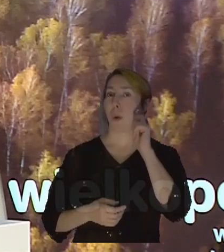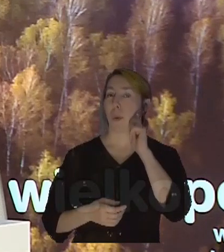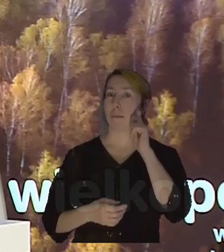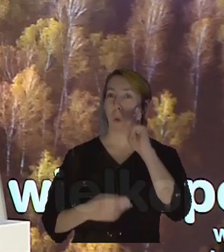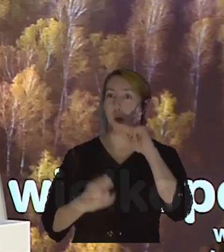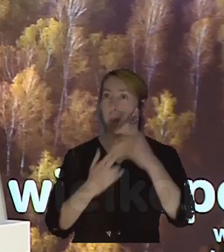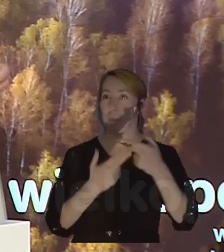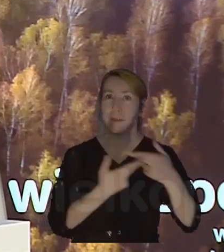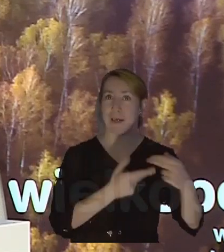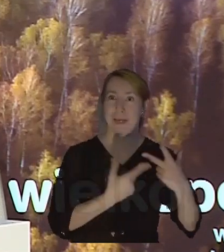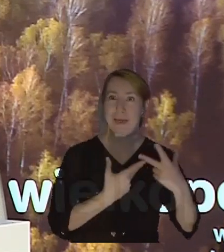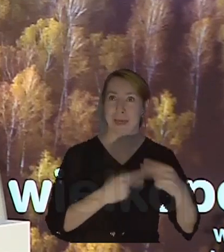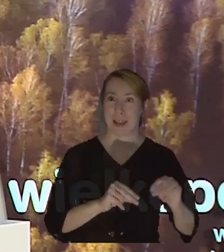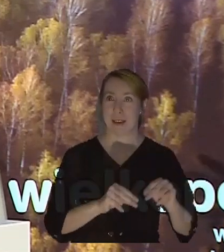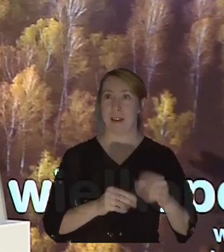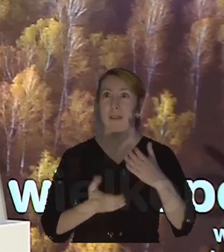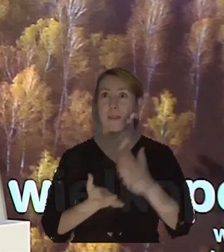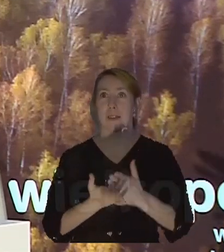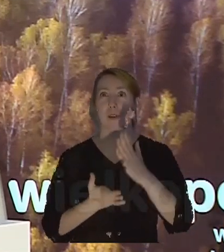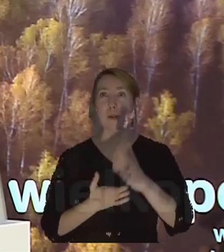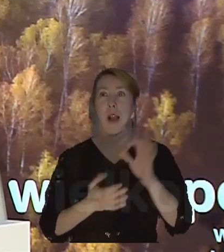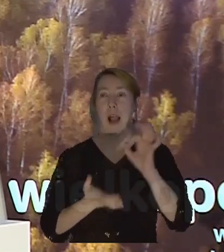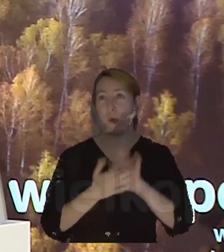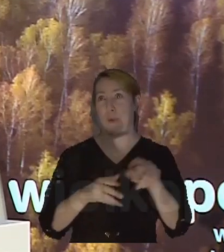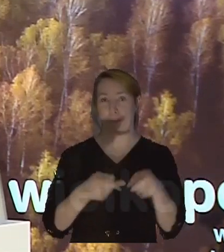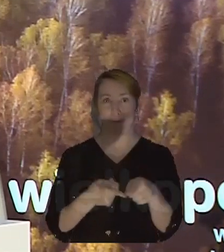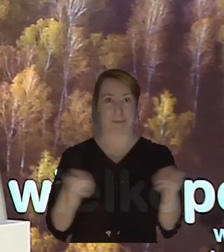i prowadzące, tylko akurat wy.